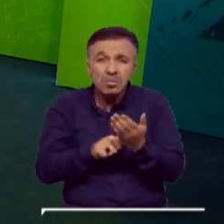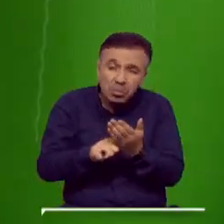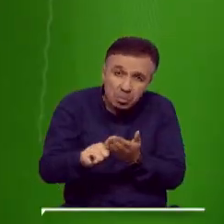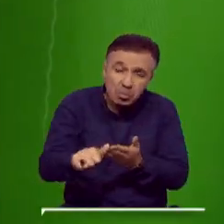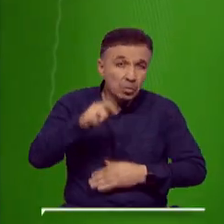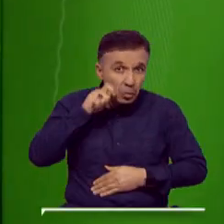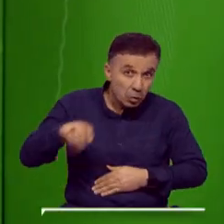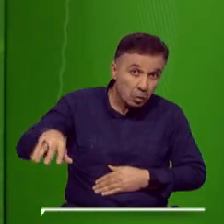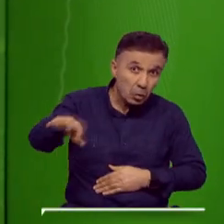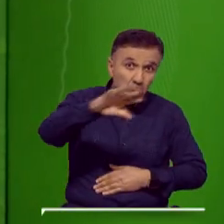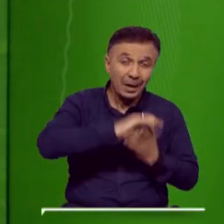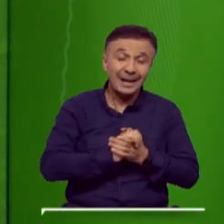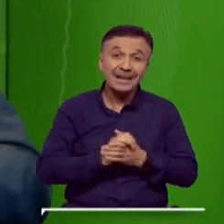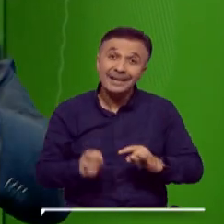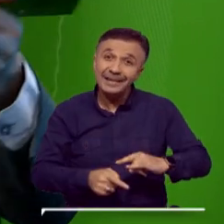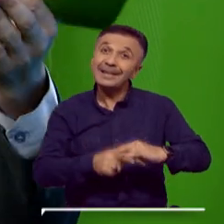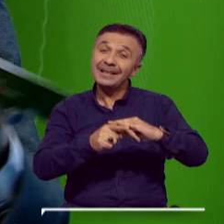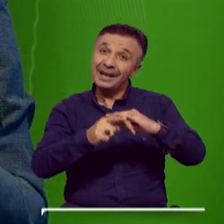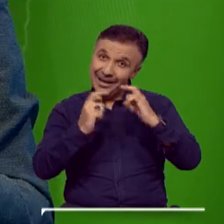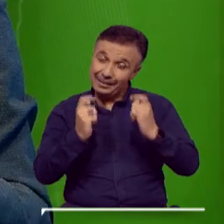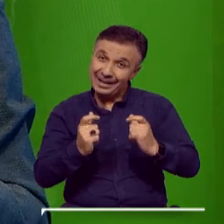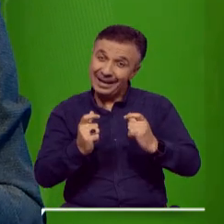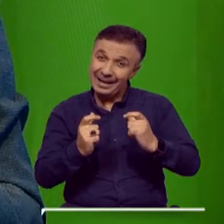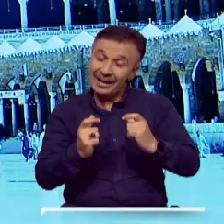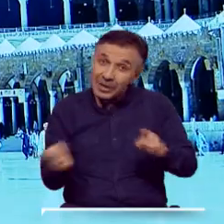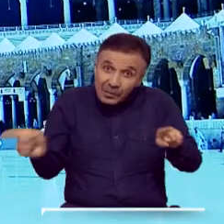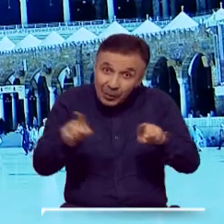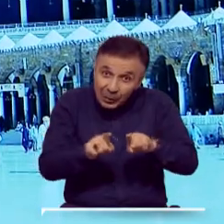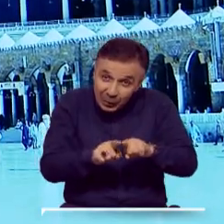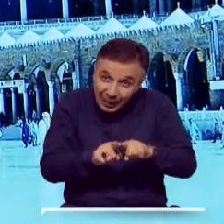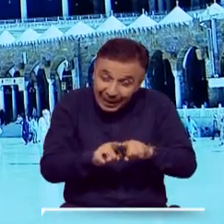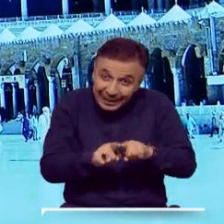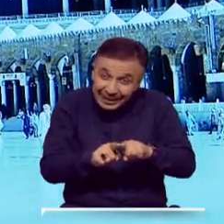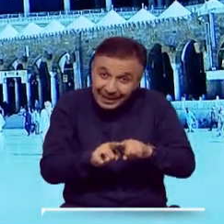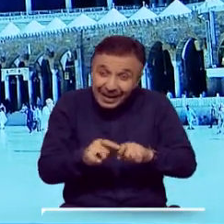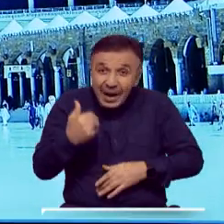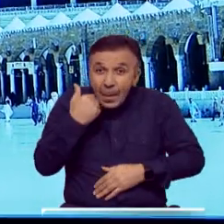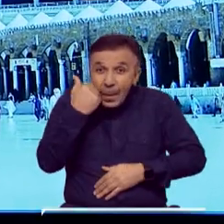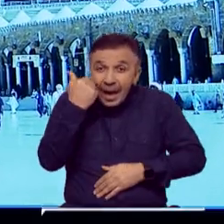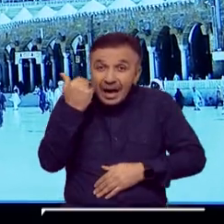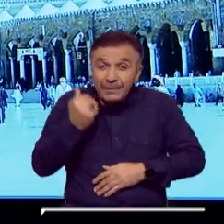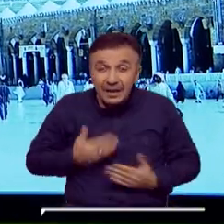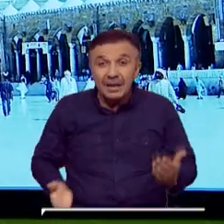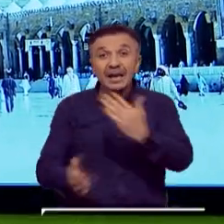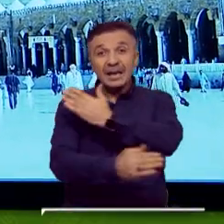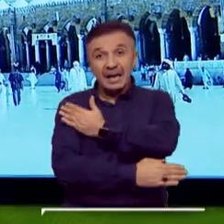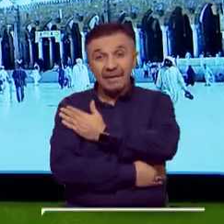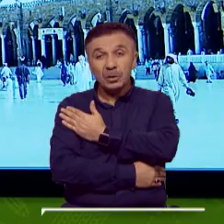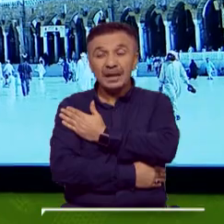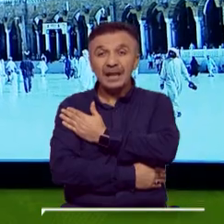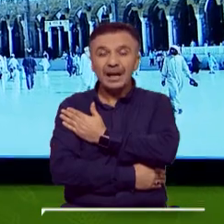bütün Müslümanlar Kabe'de buluşurlar. Beyaz bir kıyafet olan ihramı